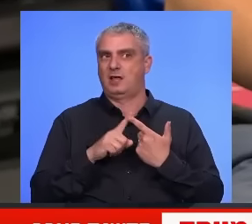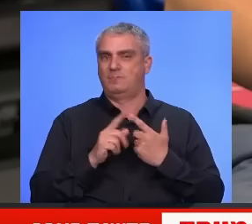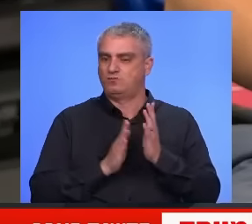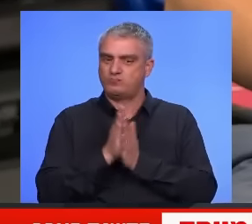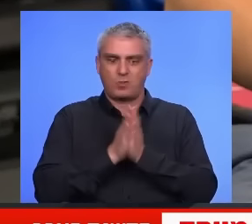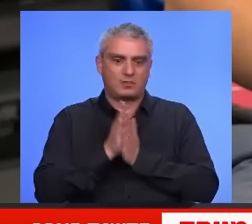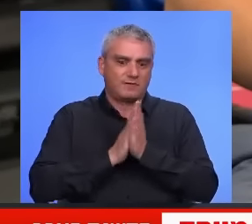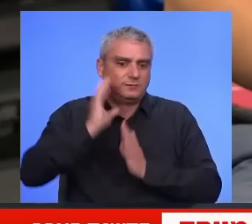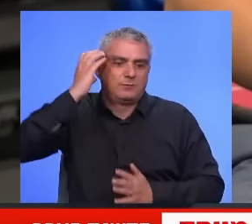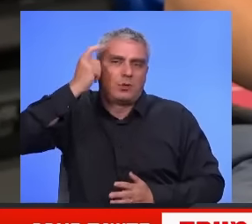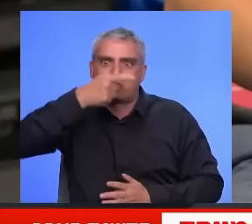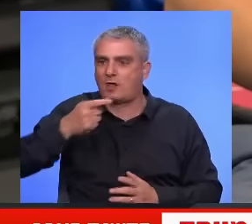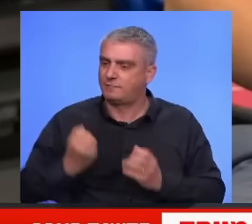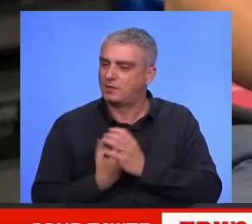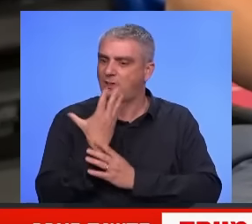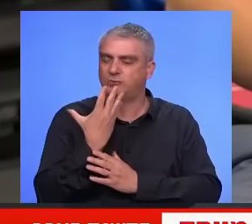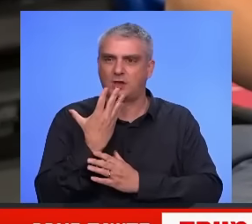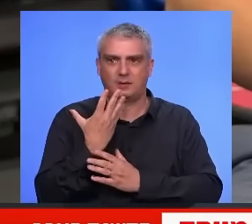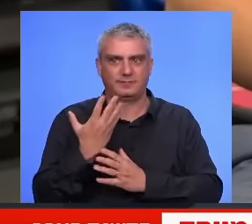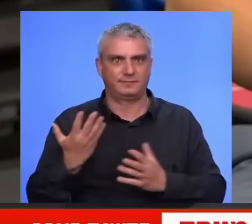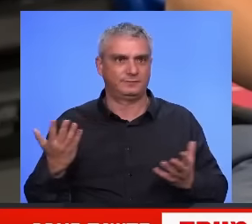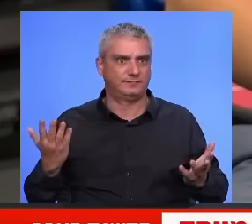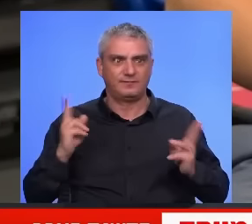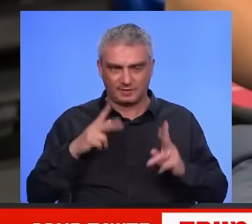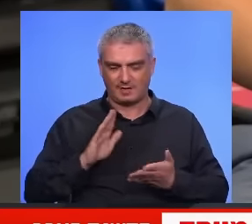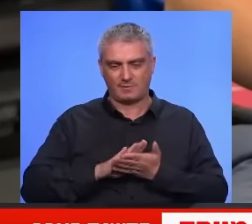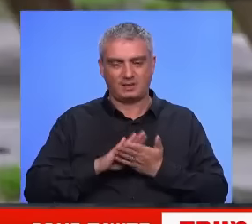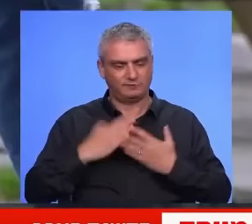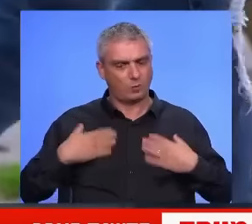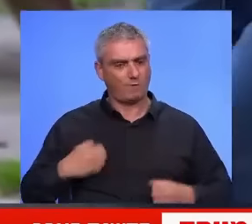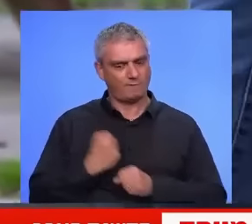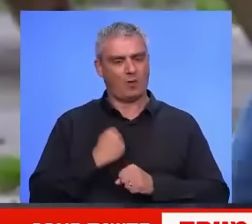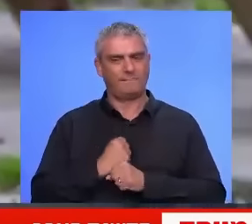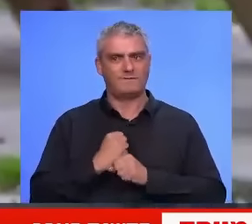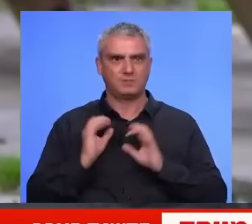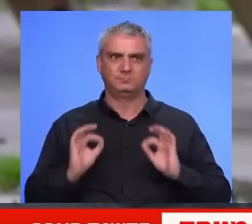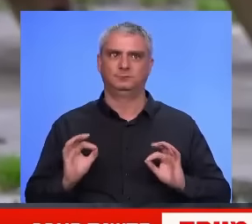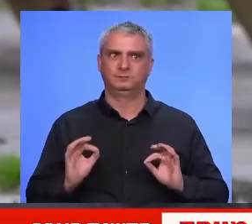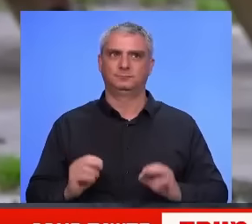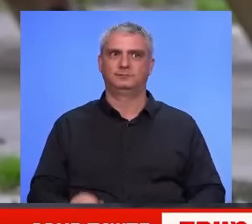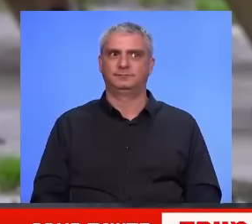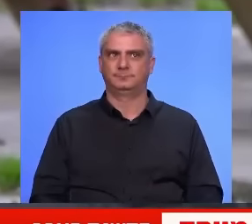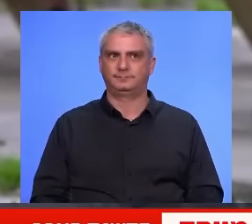המוטיבציה המטורפת הזאת היא להשתקם, וגם הקצב שהגוף באמת עובד.